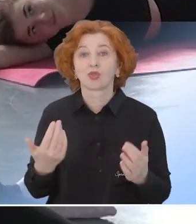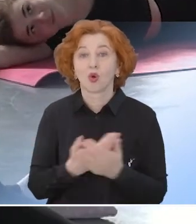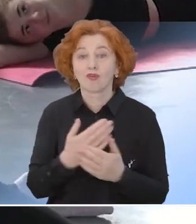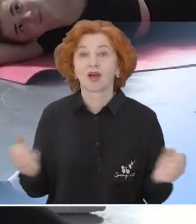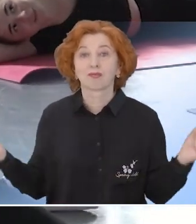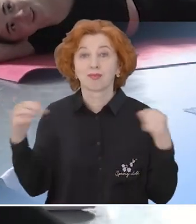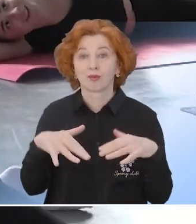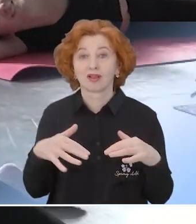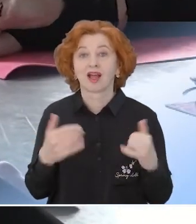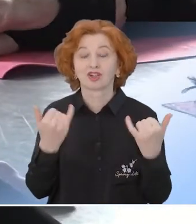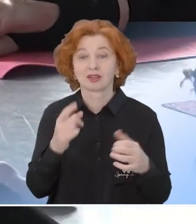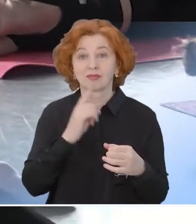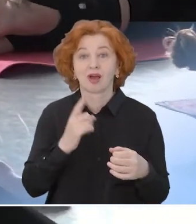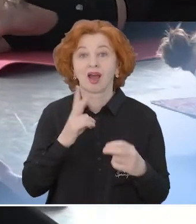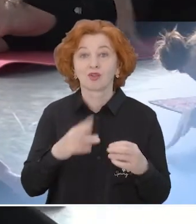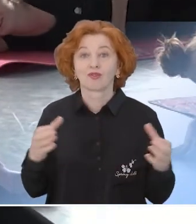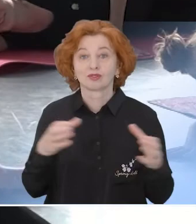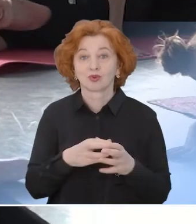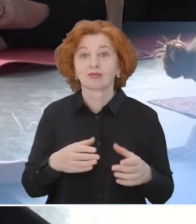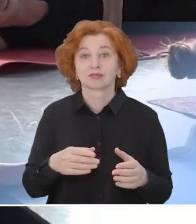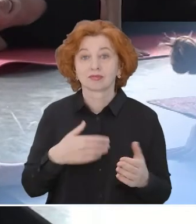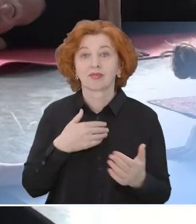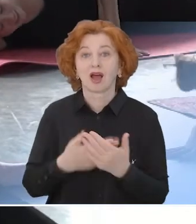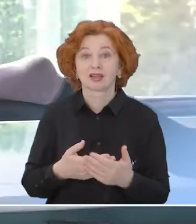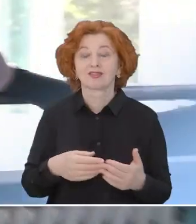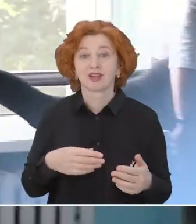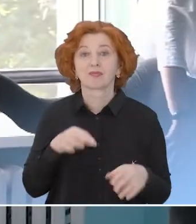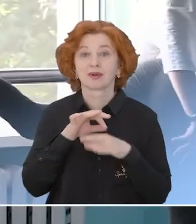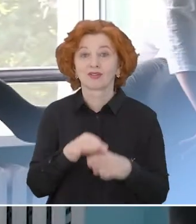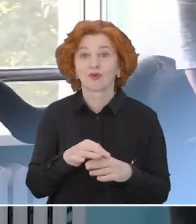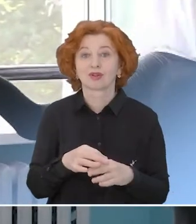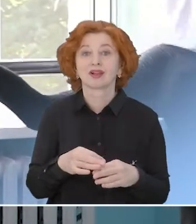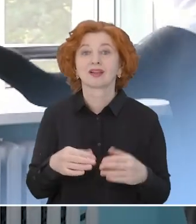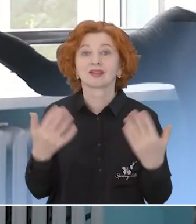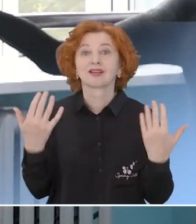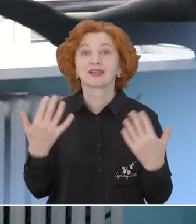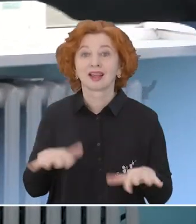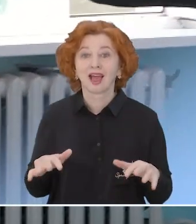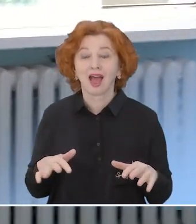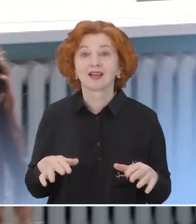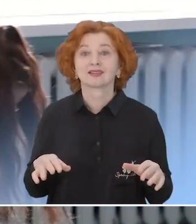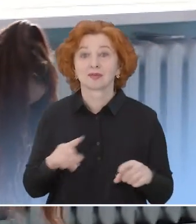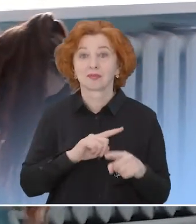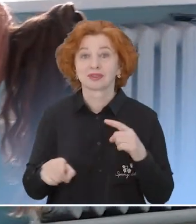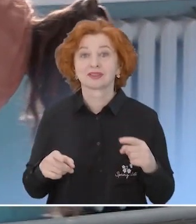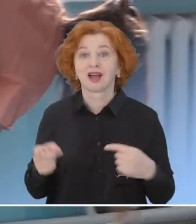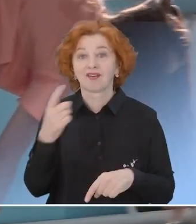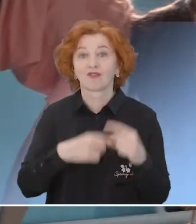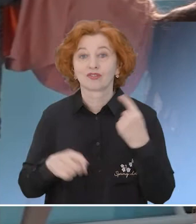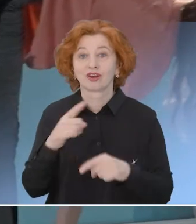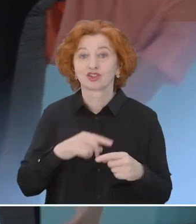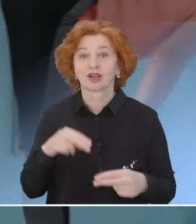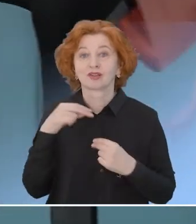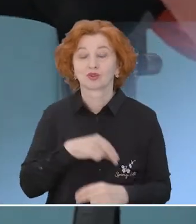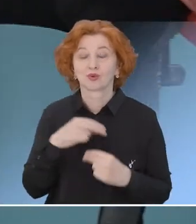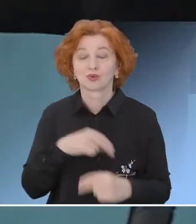ожидает новое пополнение, а пока те, кто в составе, усердно приводят себя в форму. Теряется она легко и быстро, а возвращать